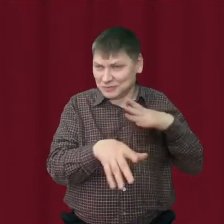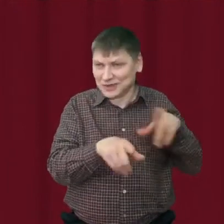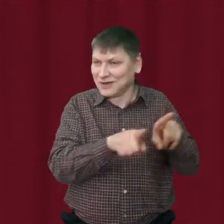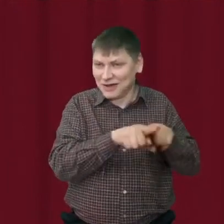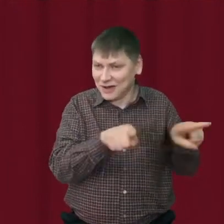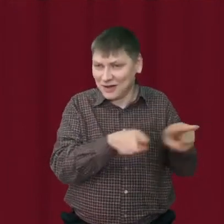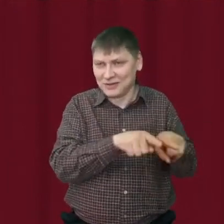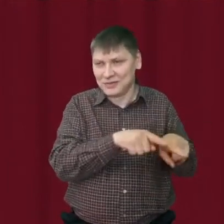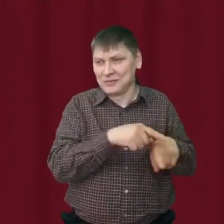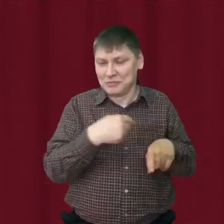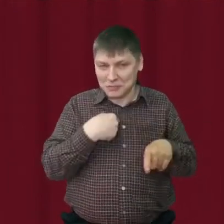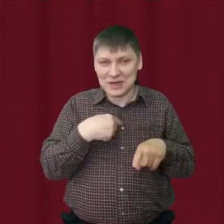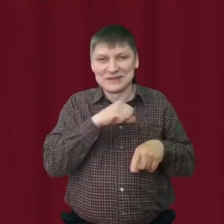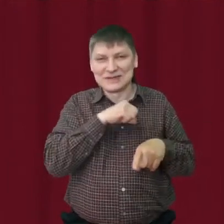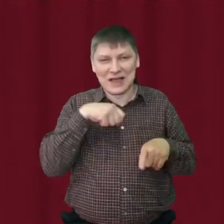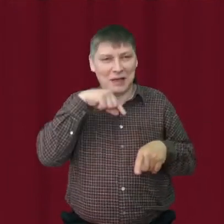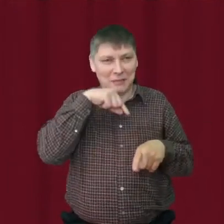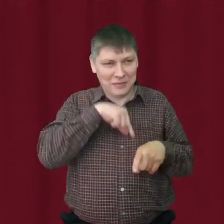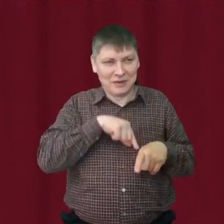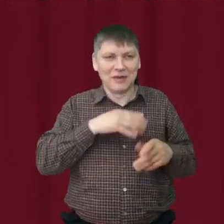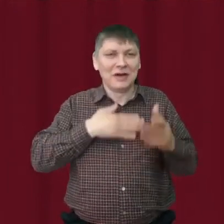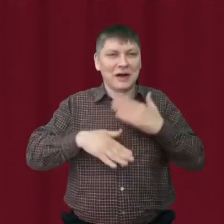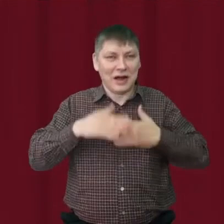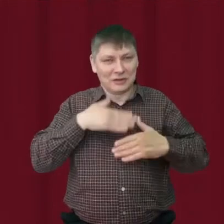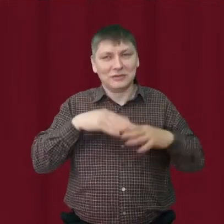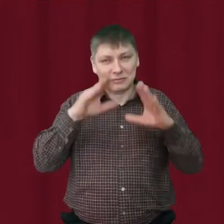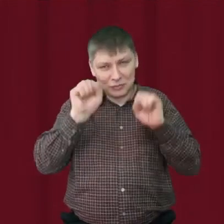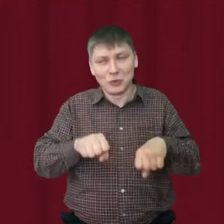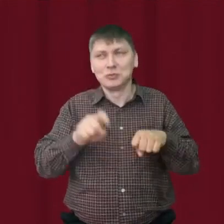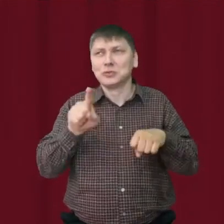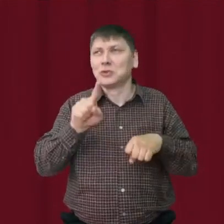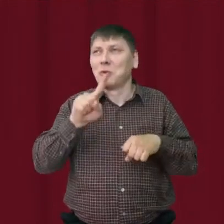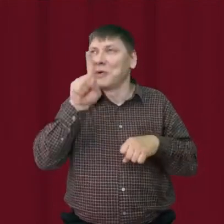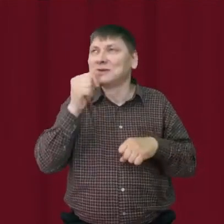что за имя Христа можем претерпеть в том числе